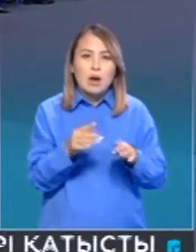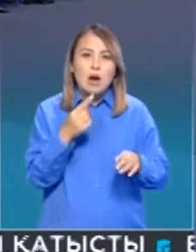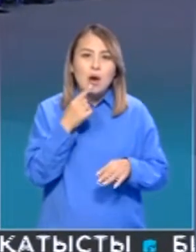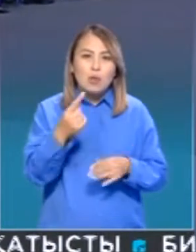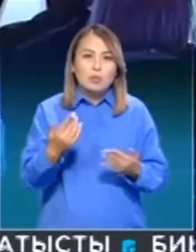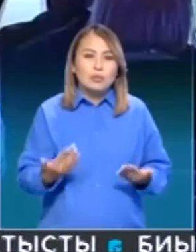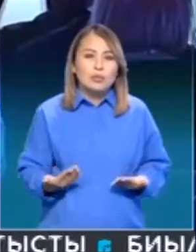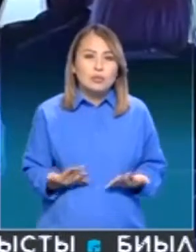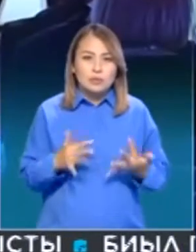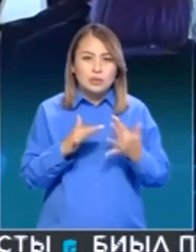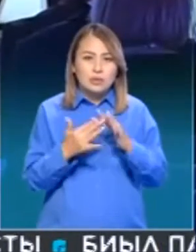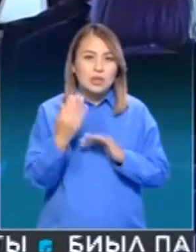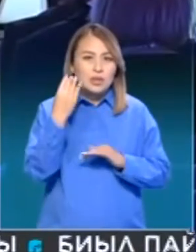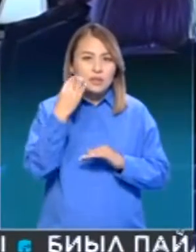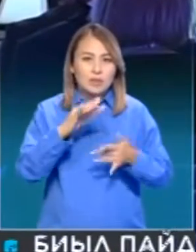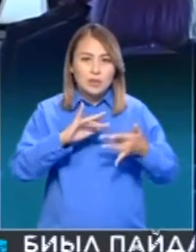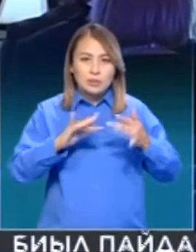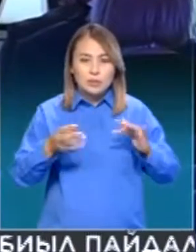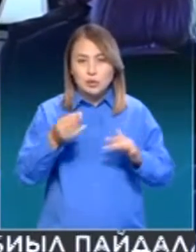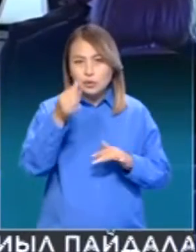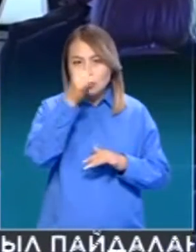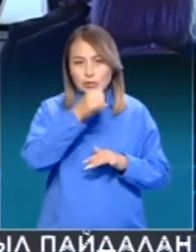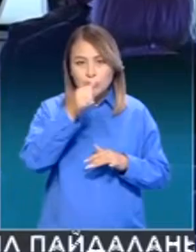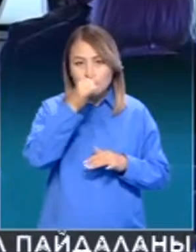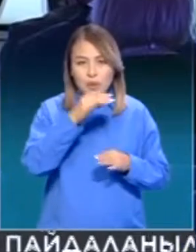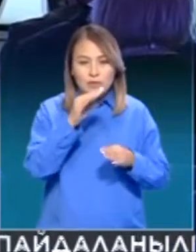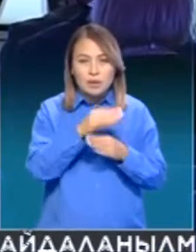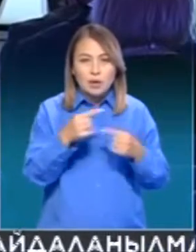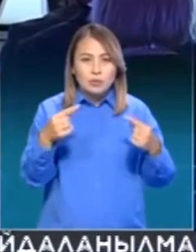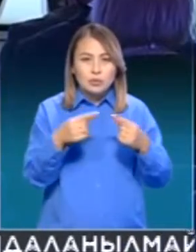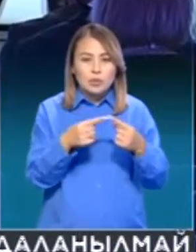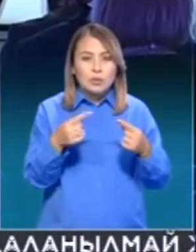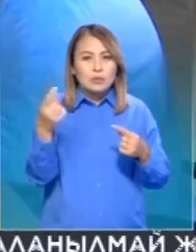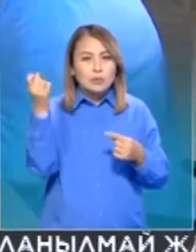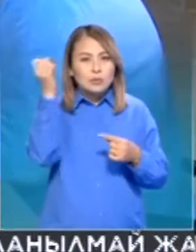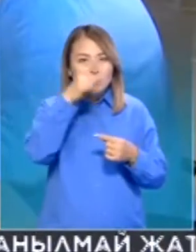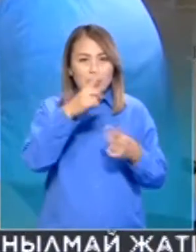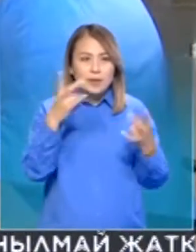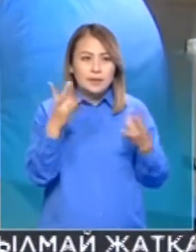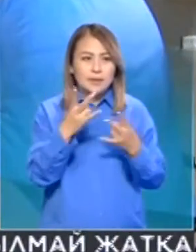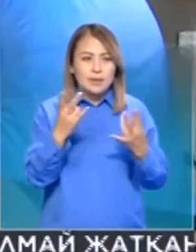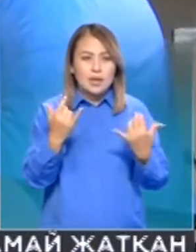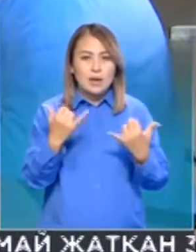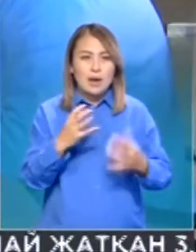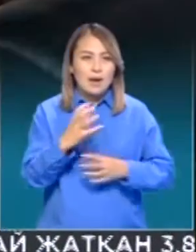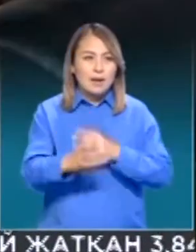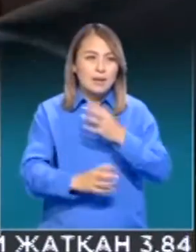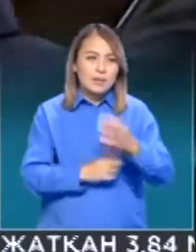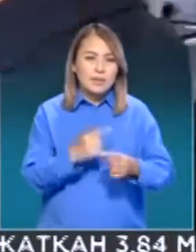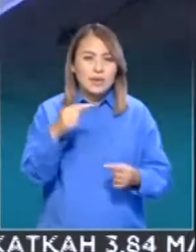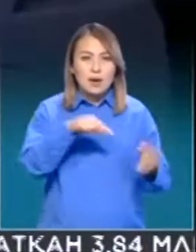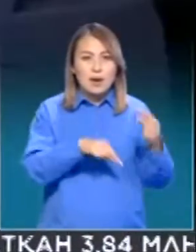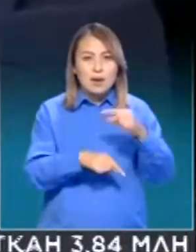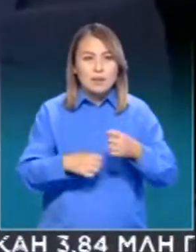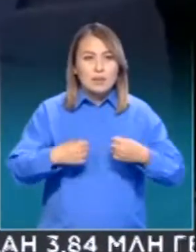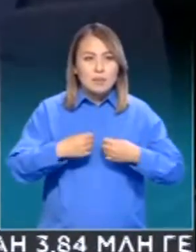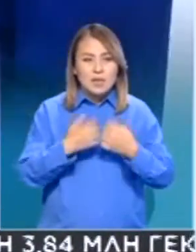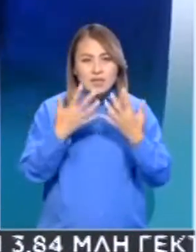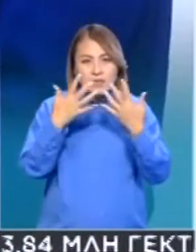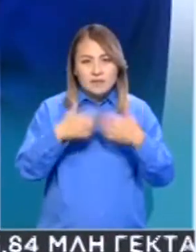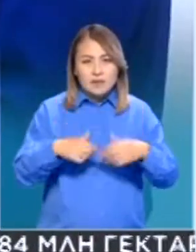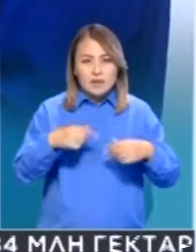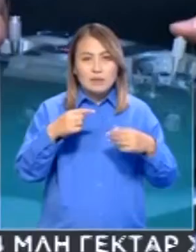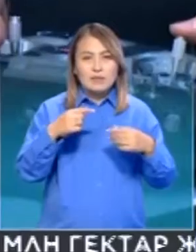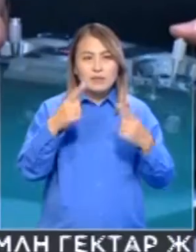тұрғындарына сапалы интернет жеткен жоқ. Қалай болғанда мән-жайды анықтау керек. Қазір әлем елдері арасындағы бәсекелестік цифрлық